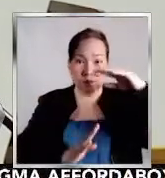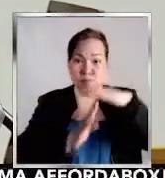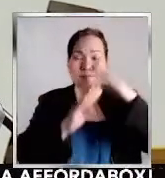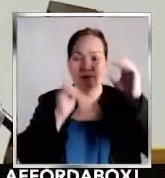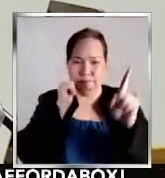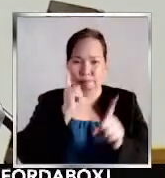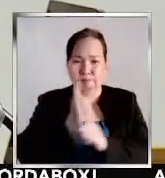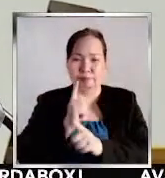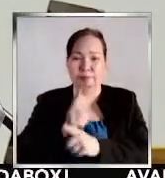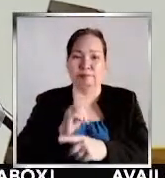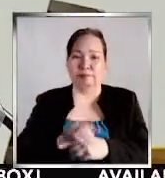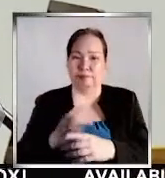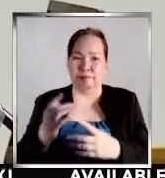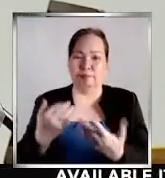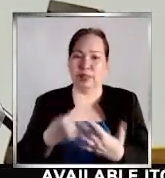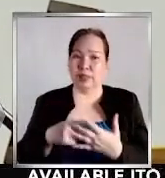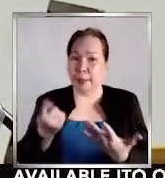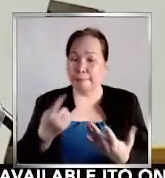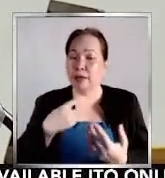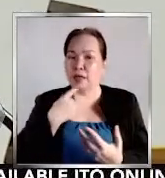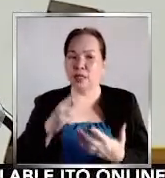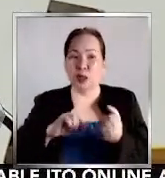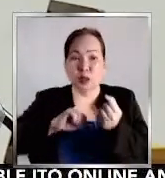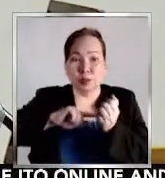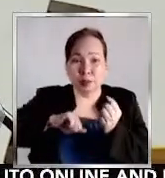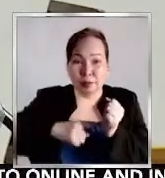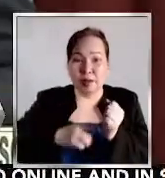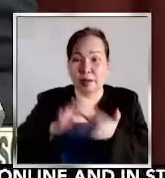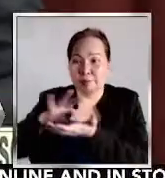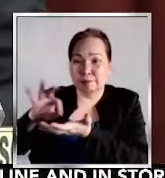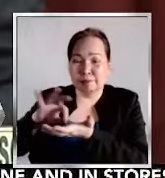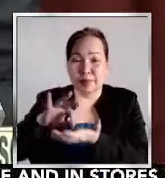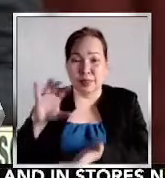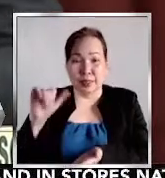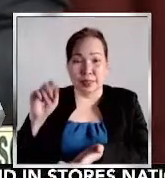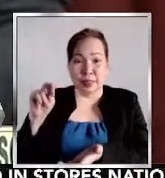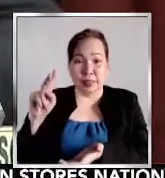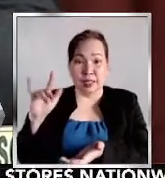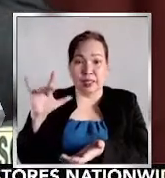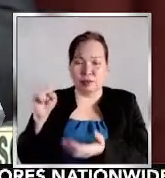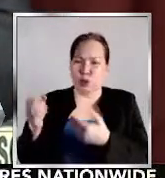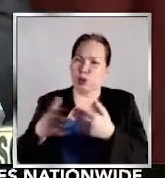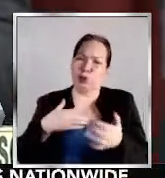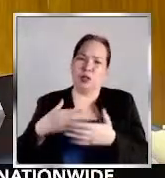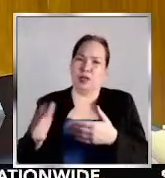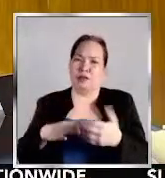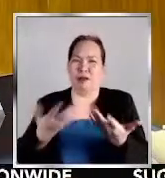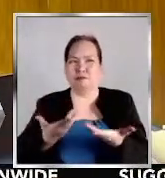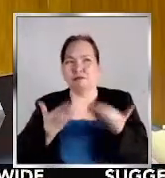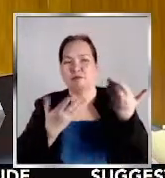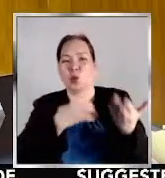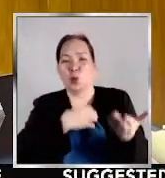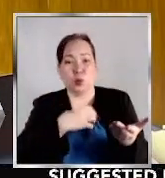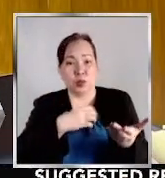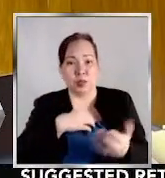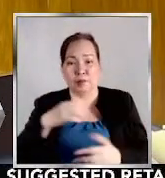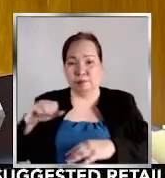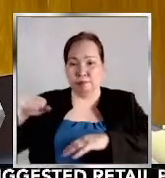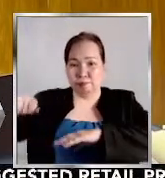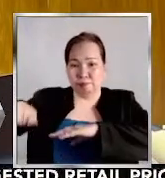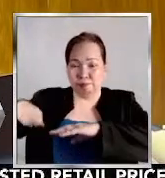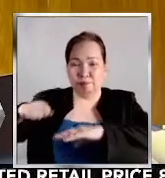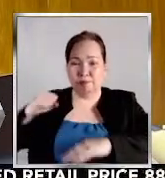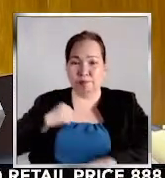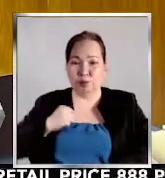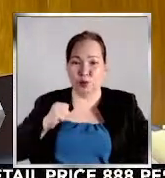ang pagsisimula ng canvassing sa kabila ng mga inihayang petisyon sa Korte Suprema. Nagpulong na nga ang ilang leader ng Senado at Kamara